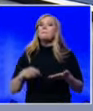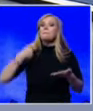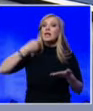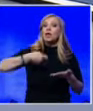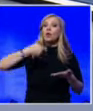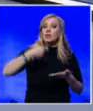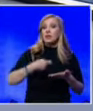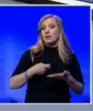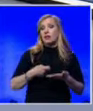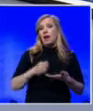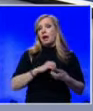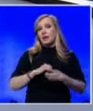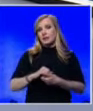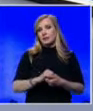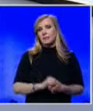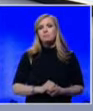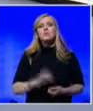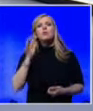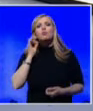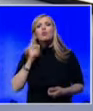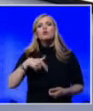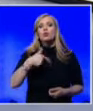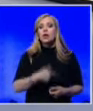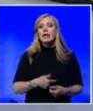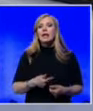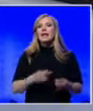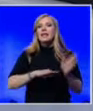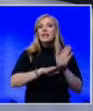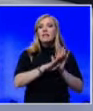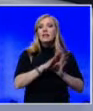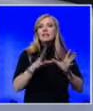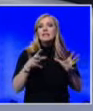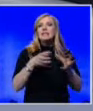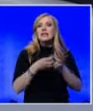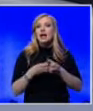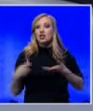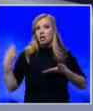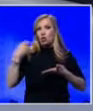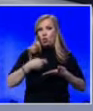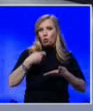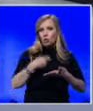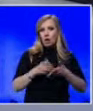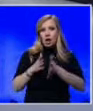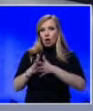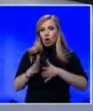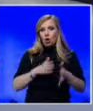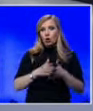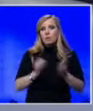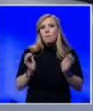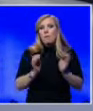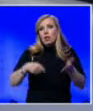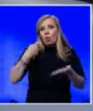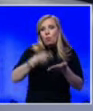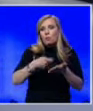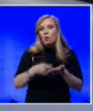Григорова, инфлацията изяжда доходите, хората си позволяват все по-малко. Какви са решенията?